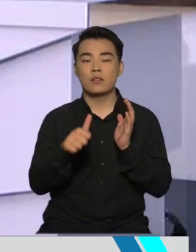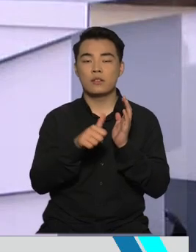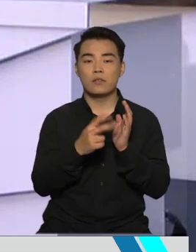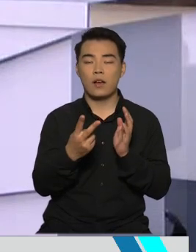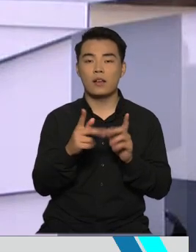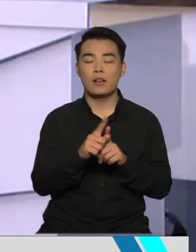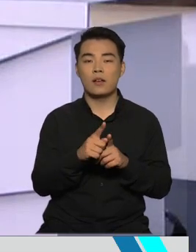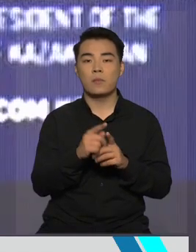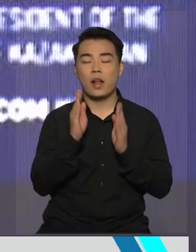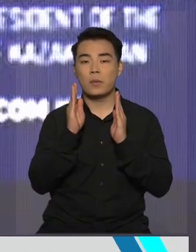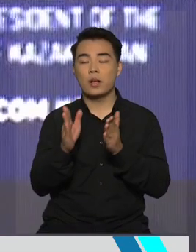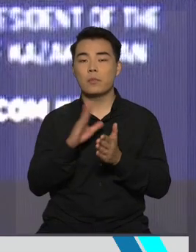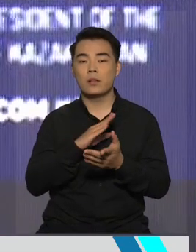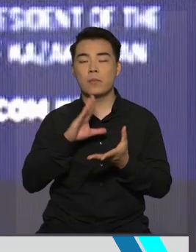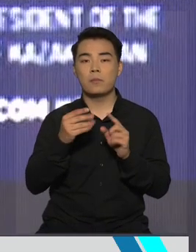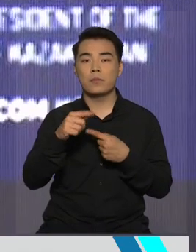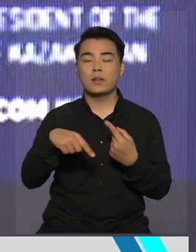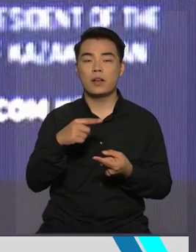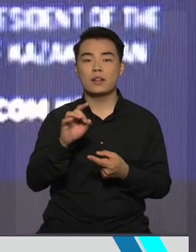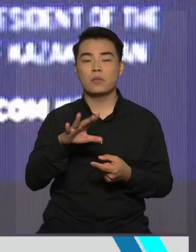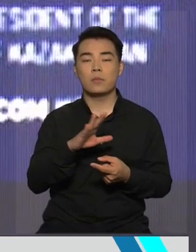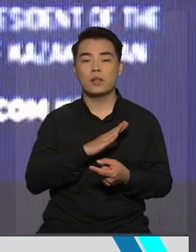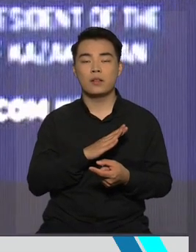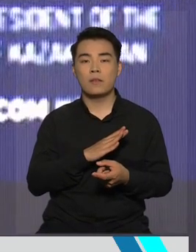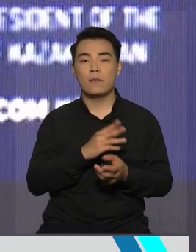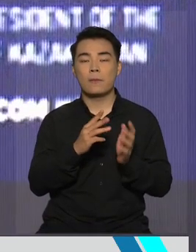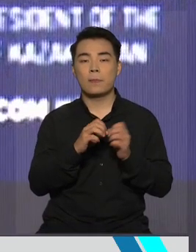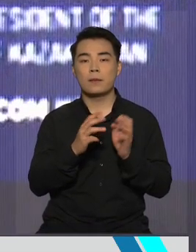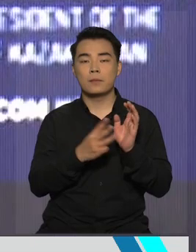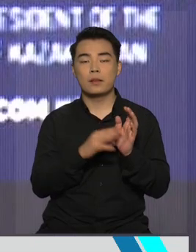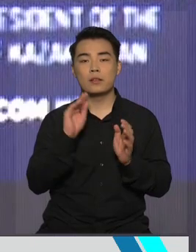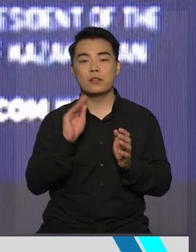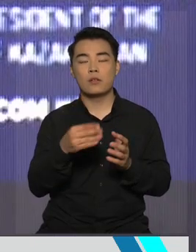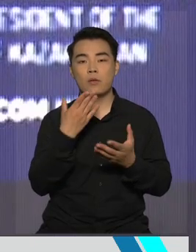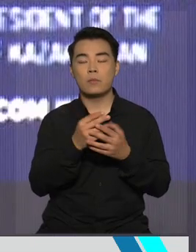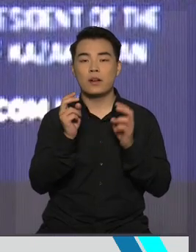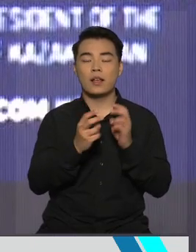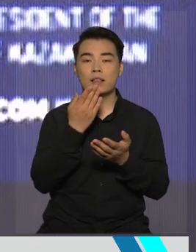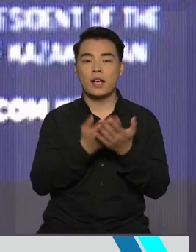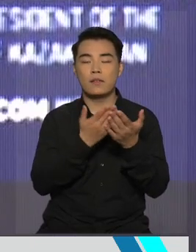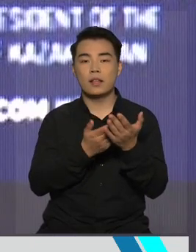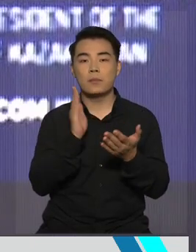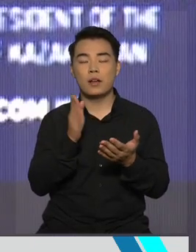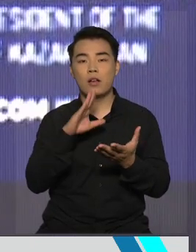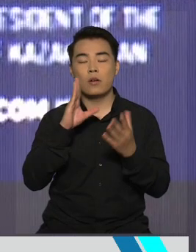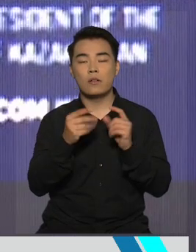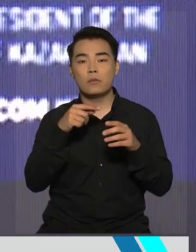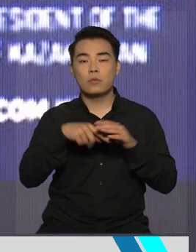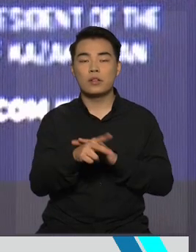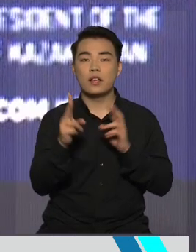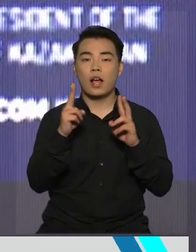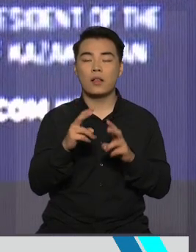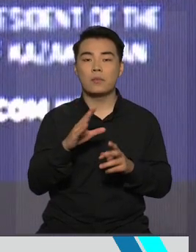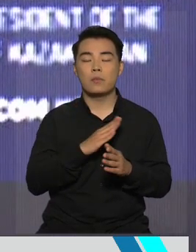обращения. На предприятиях республики действует более 18 тысяч производственных советов, где внутренний контроль